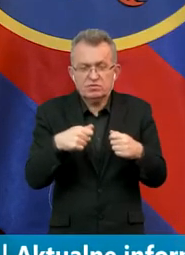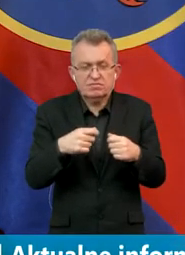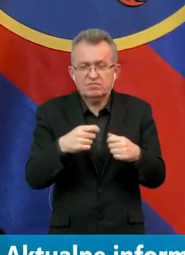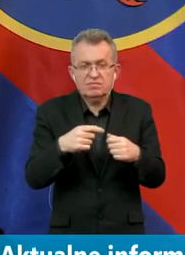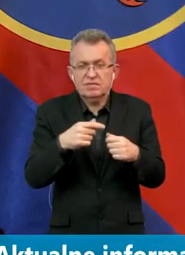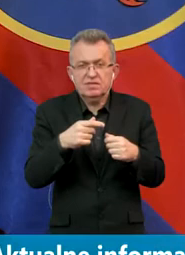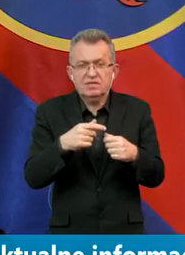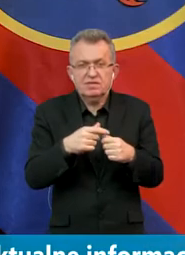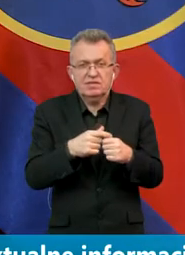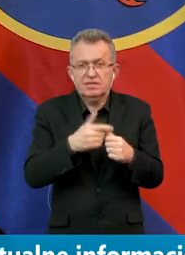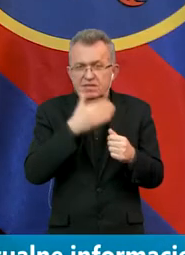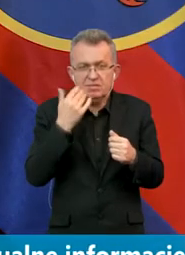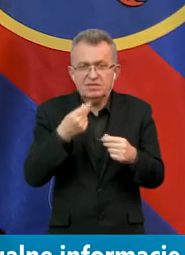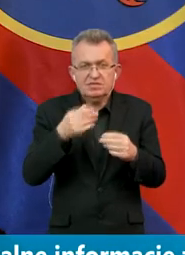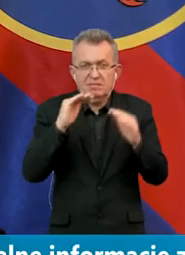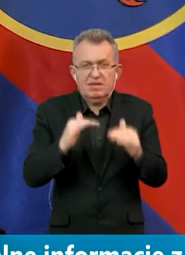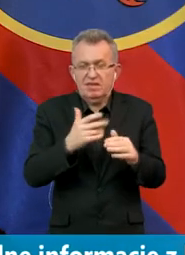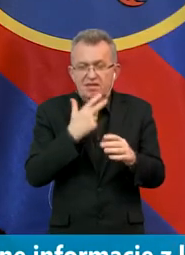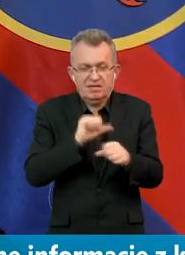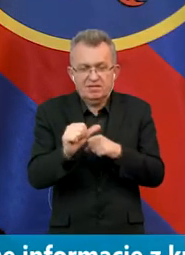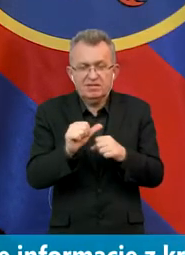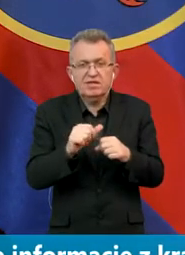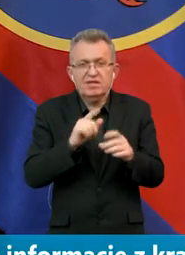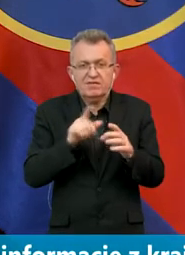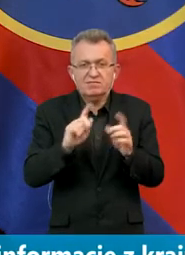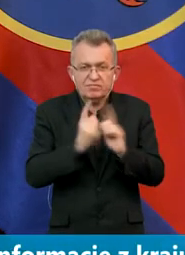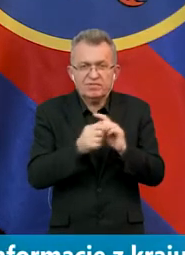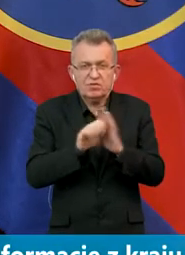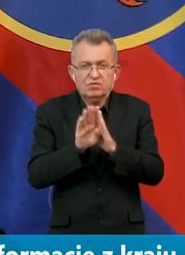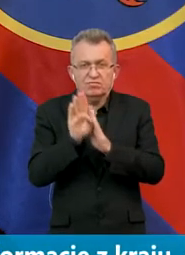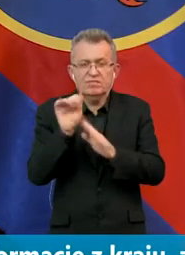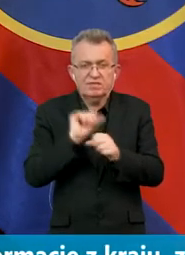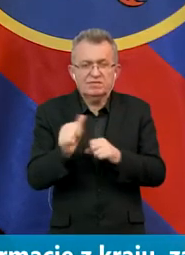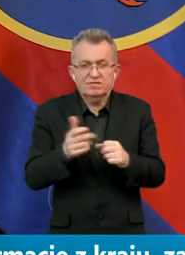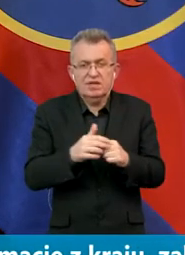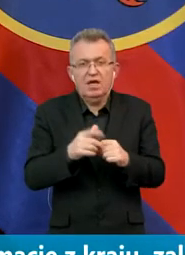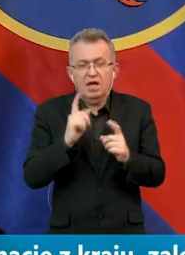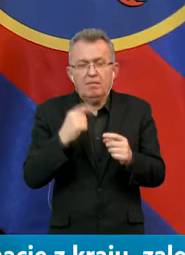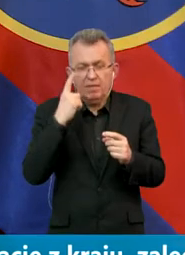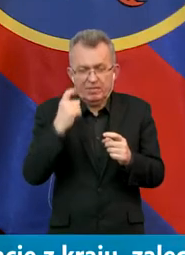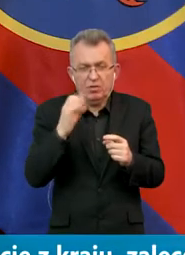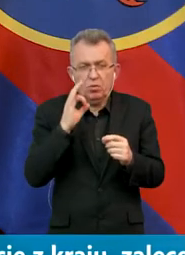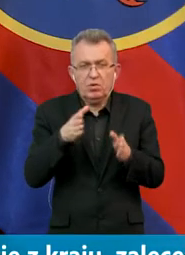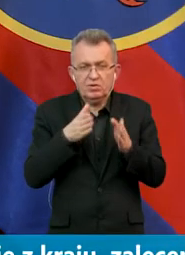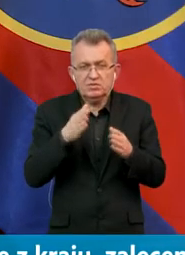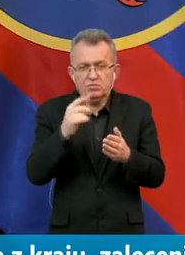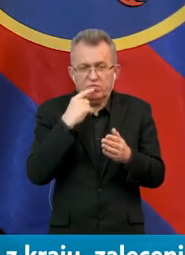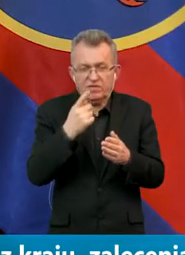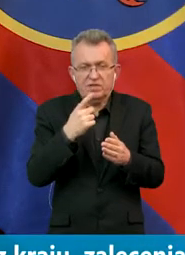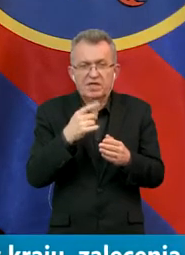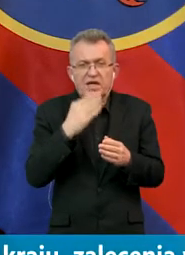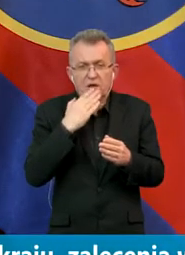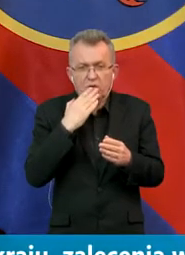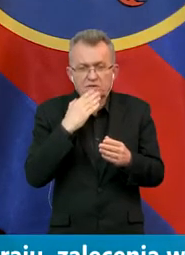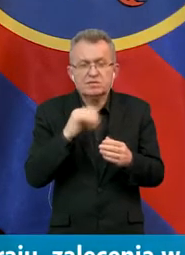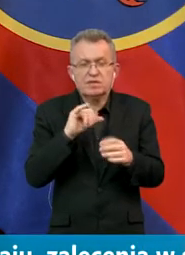tutaj nie zmniejsza, a wręcz przeciwnie, raczej idzie to w drugą stronę. Ale oczywiście pamiętamy o ulicach, o których Pan mówi. Jagiellońska jest